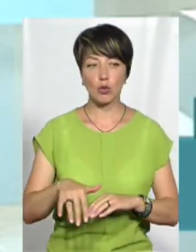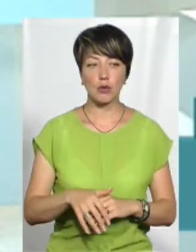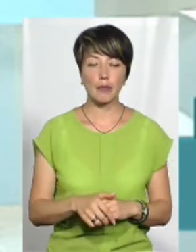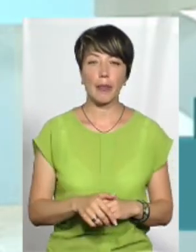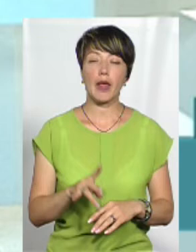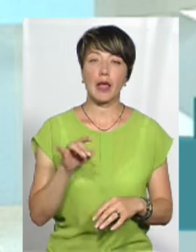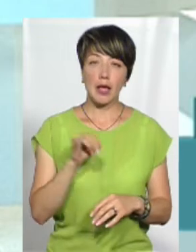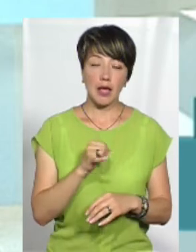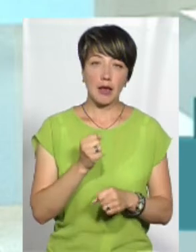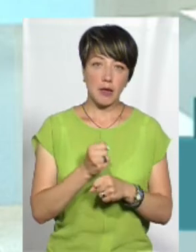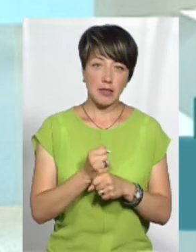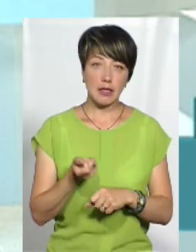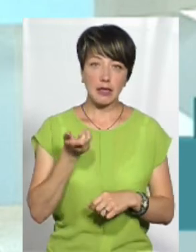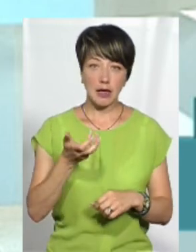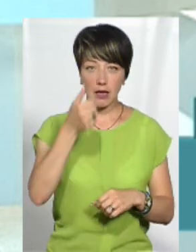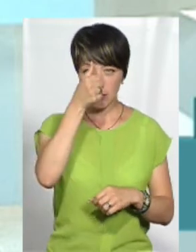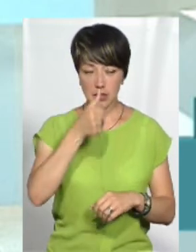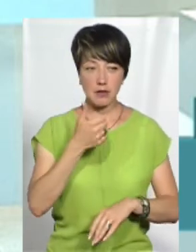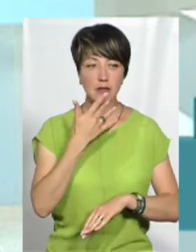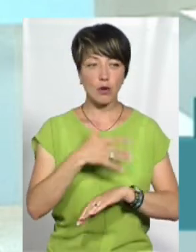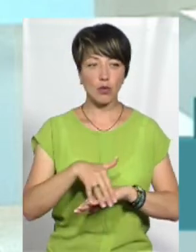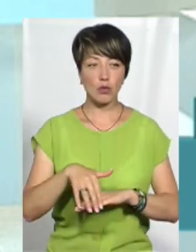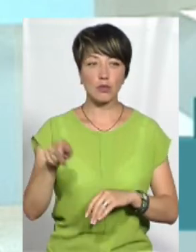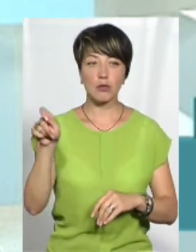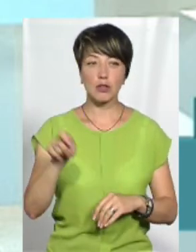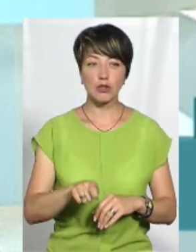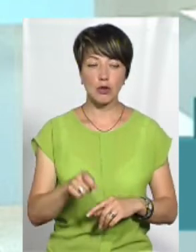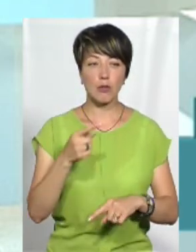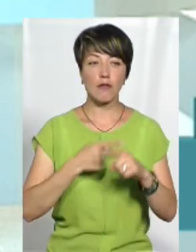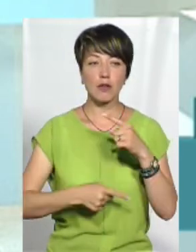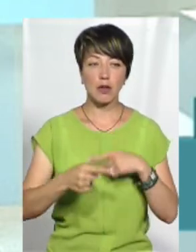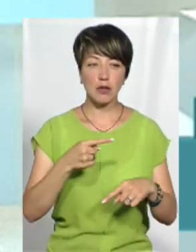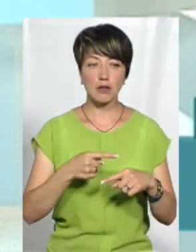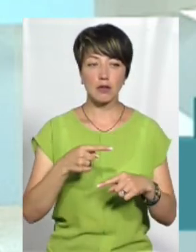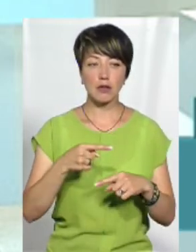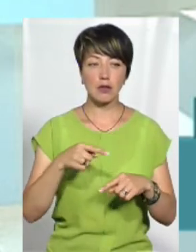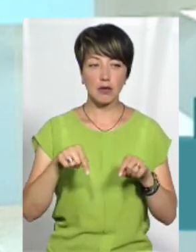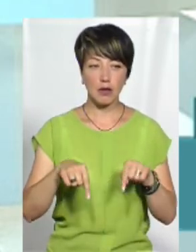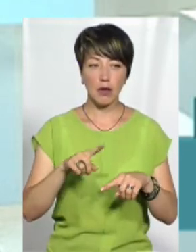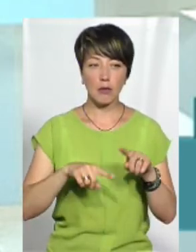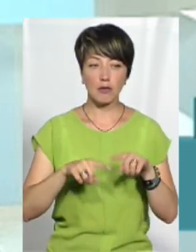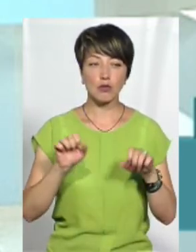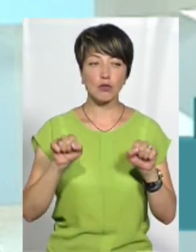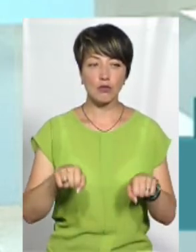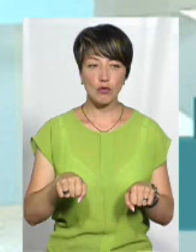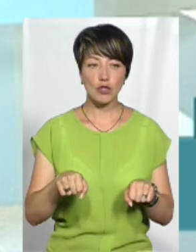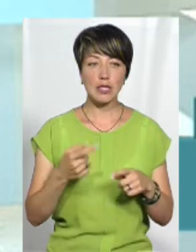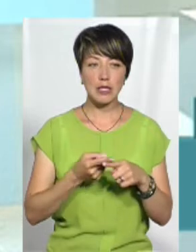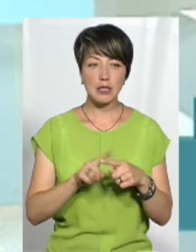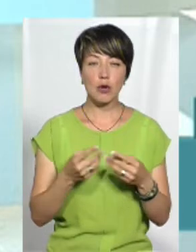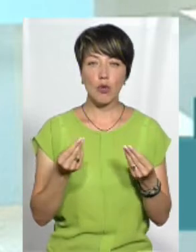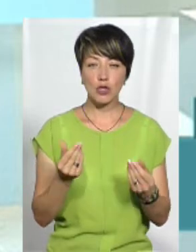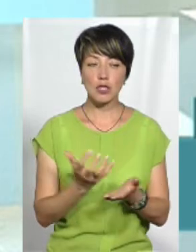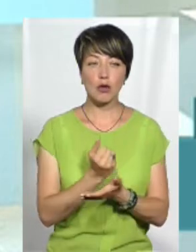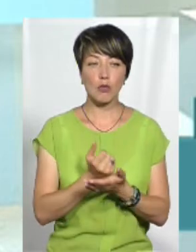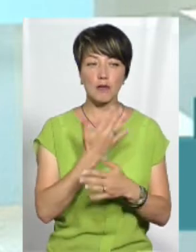І попрацювавши буквально декілька місяців за кордоном, він приїжджає, повертається назад на батьківщину і може вже на ті кошти, які